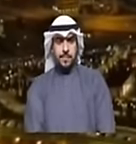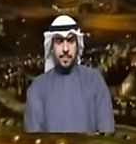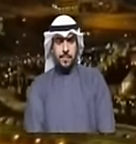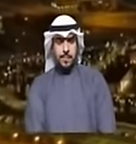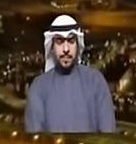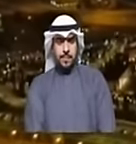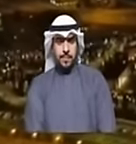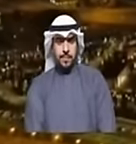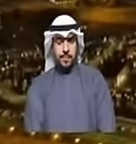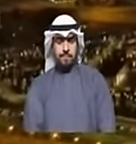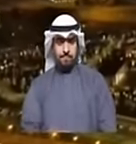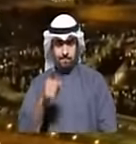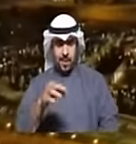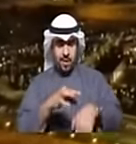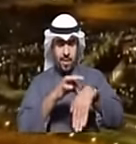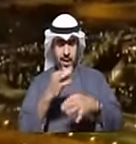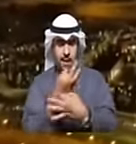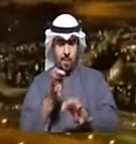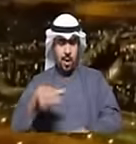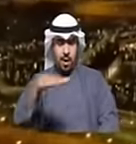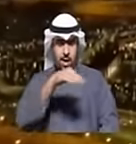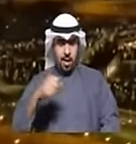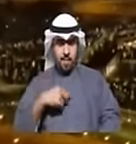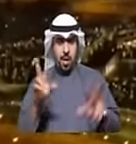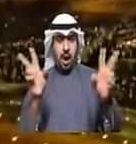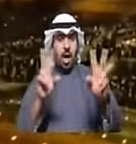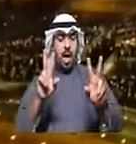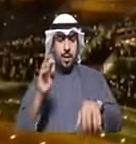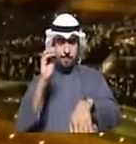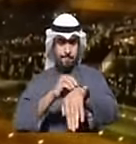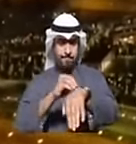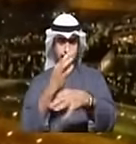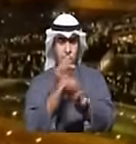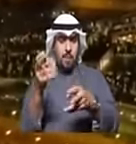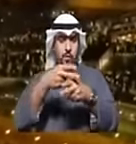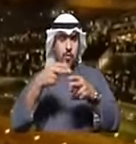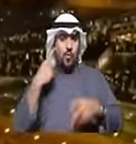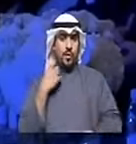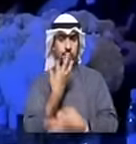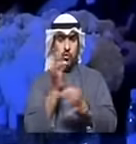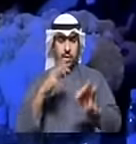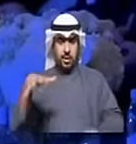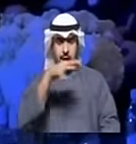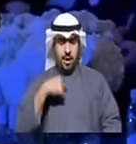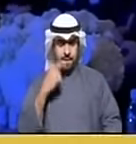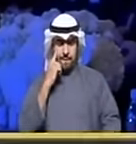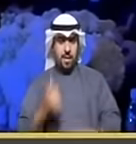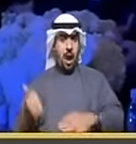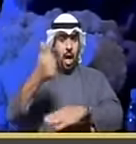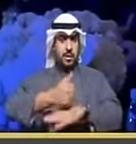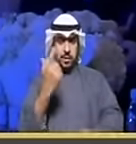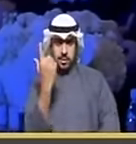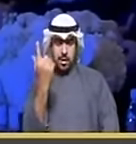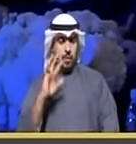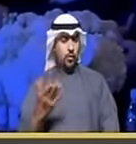المطيري الحمله الوطنيه الاعلاميه التي سميت كويت جديده تعتمد على سبع ركائز اساسيه تهدف الى